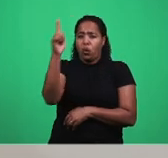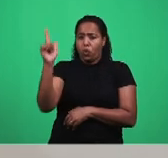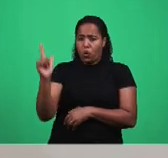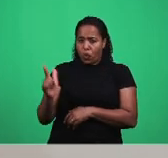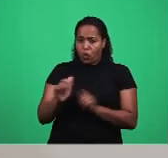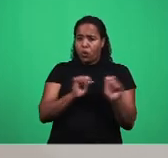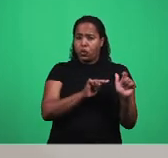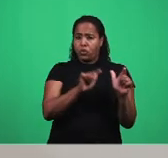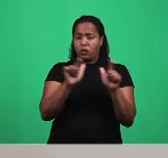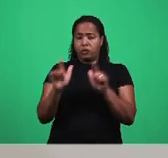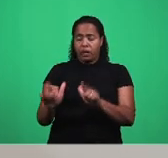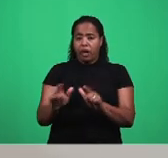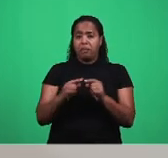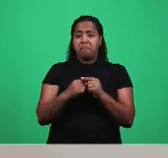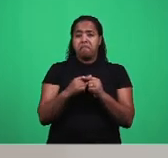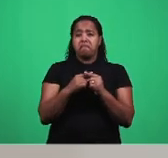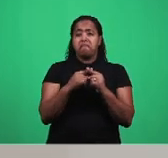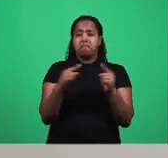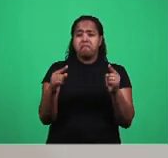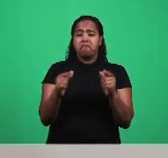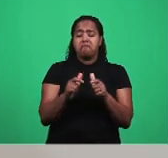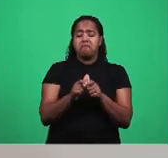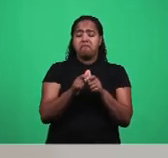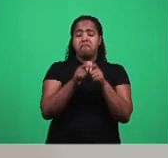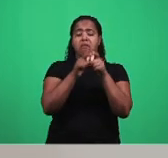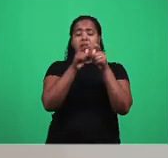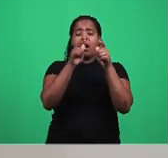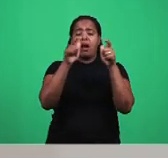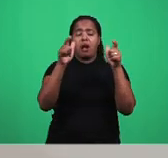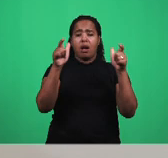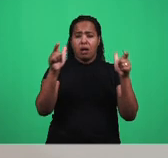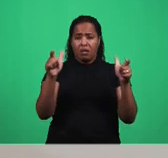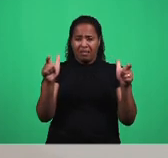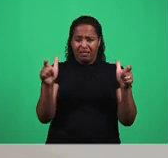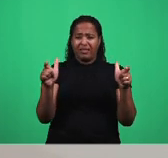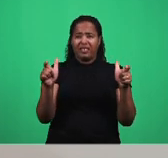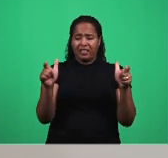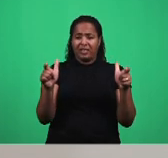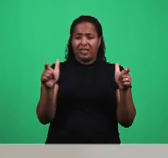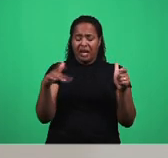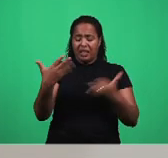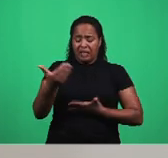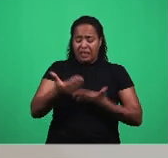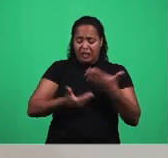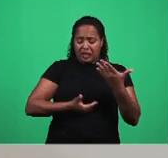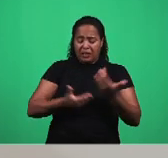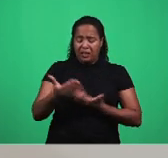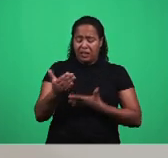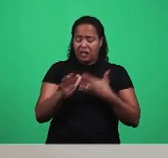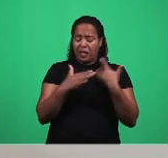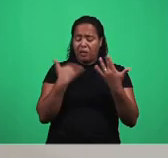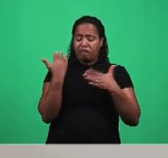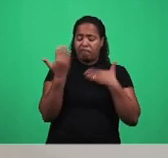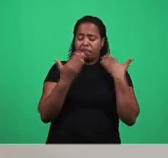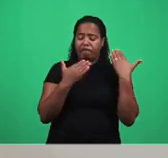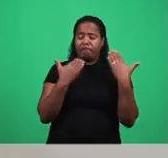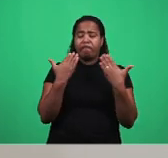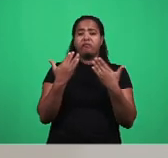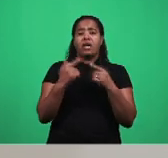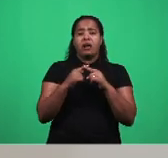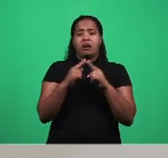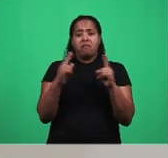Brésil. Il y a un nombre de frères qui sont partis et qui nous laissent